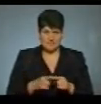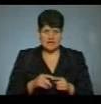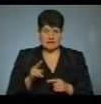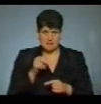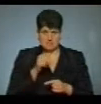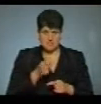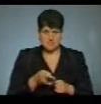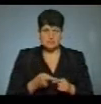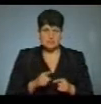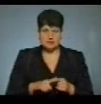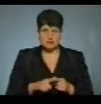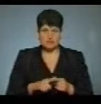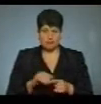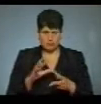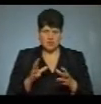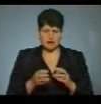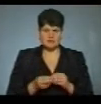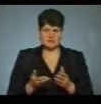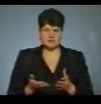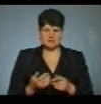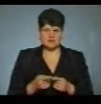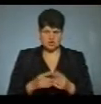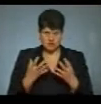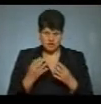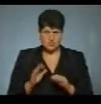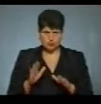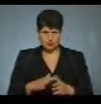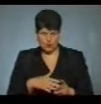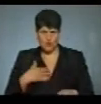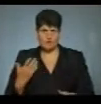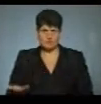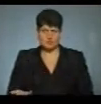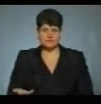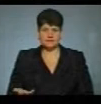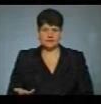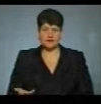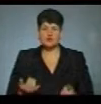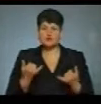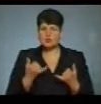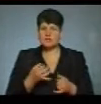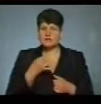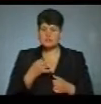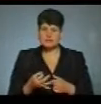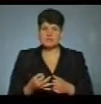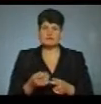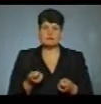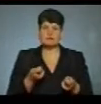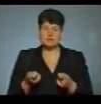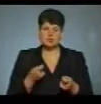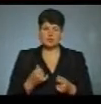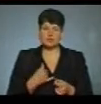такими прогнозами, то, в принципі, це він буде ще, напевно, довше. Сьогодні сказав голова адміністрації, що в нас